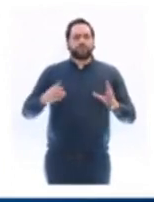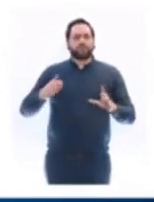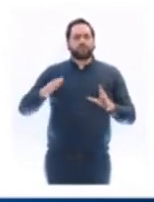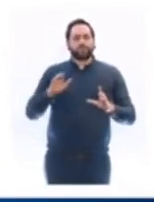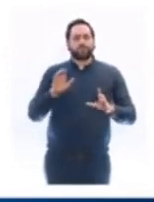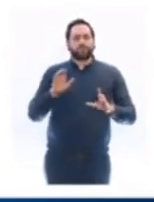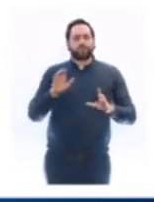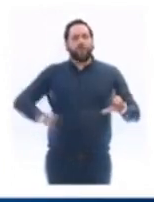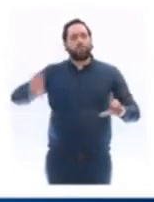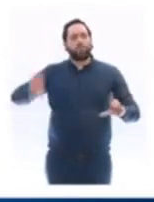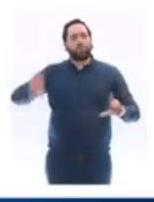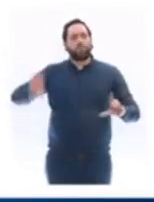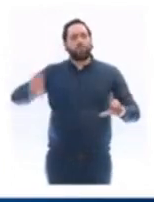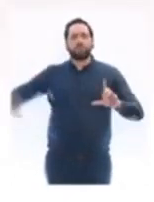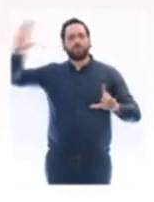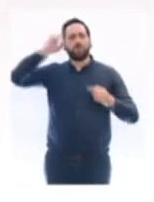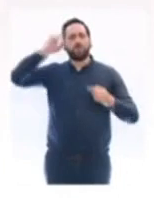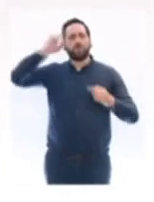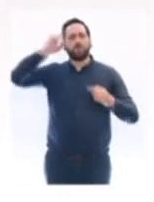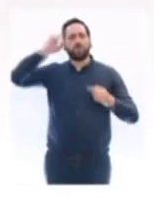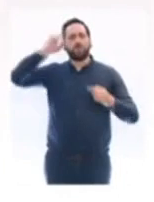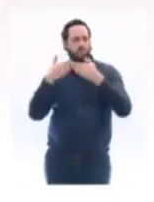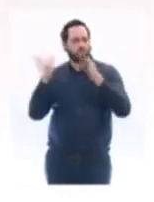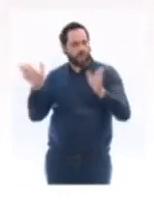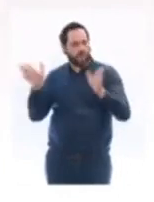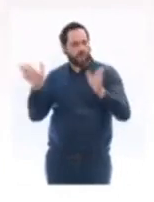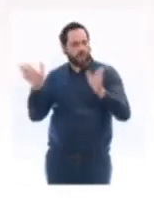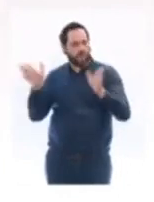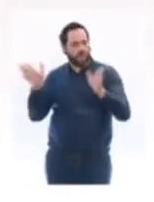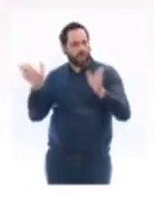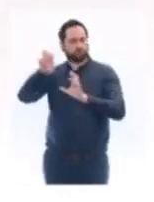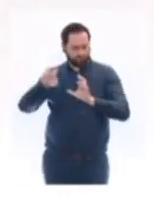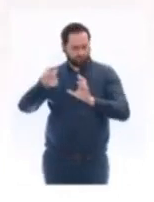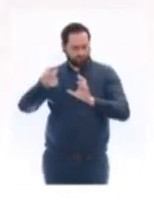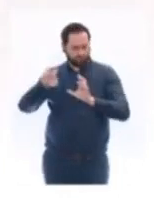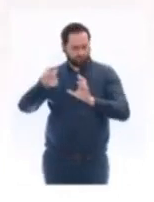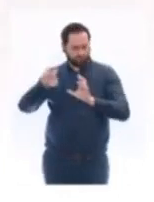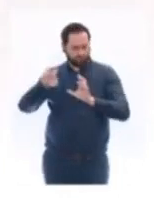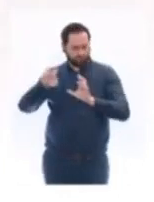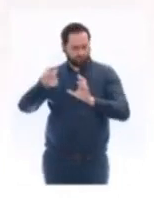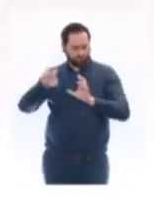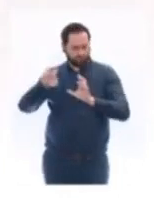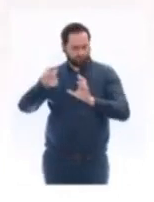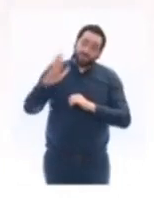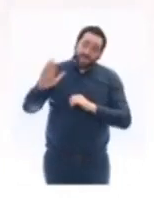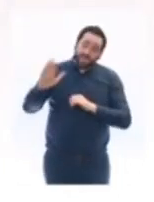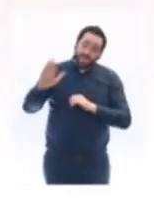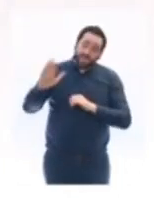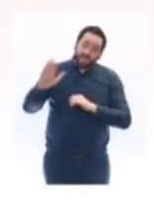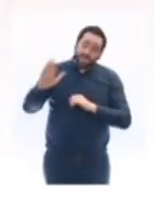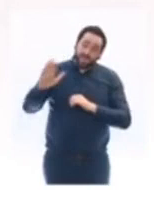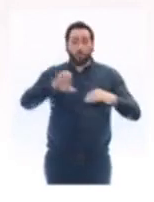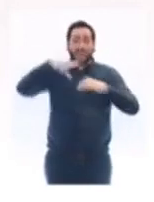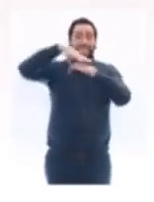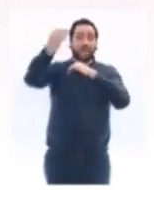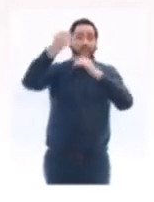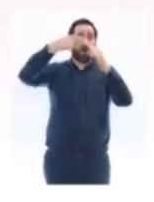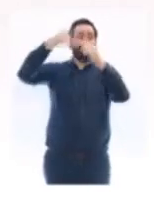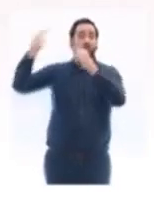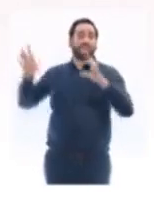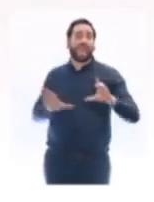ouvertes. En revanche, les frontières extérieures seront fermées, sauf pour les déplacements des ressortissants